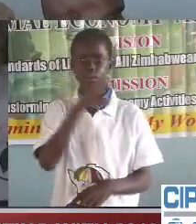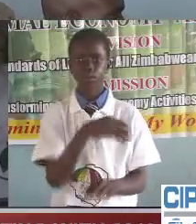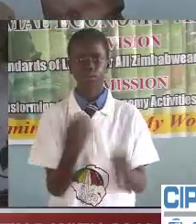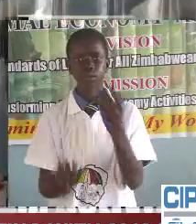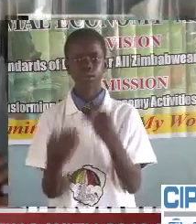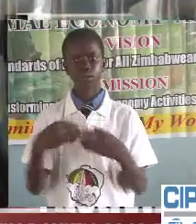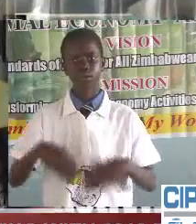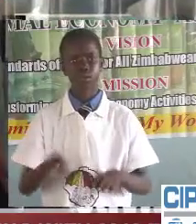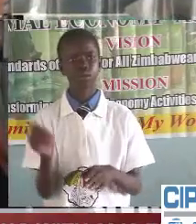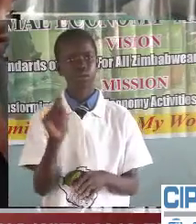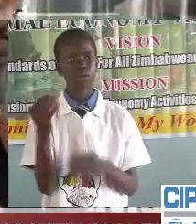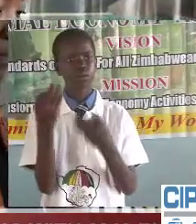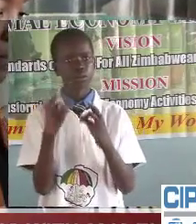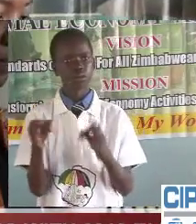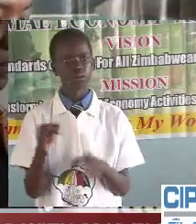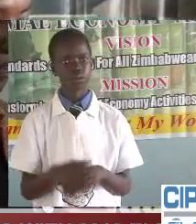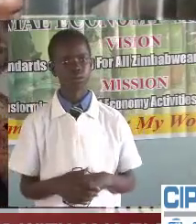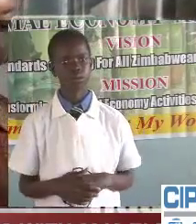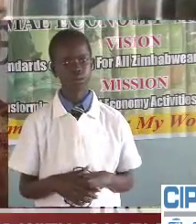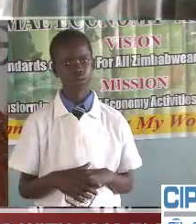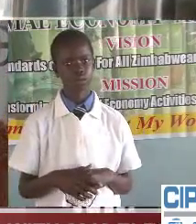nhasi. Mr. Mtindi.